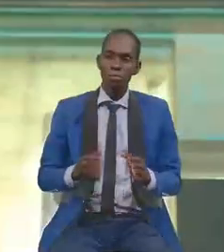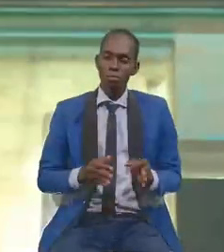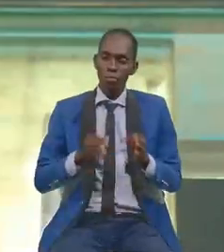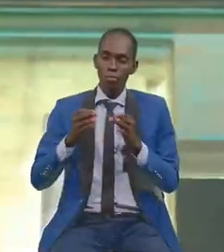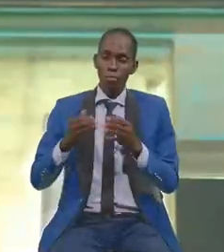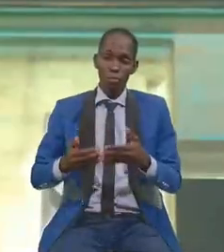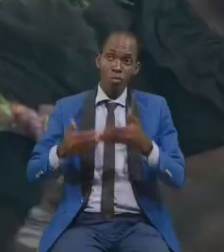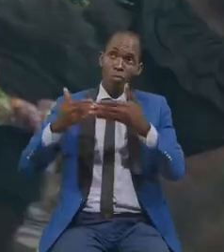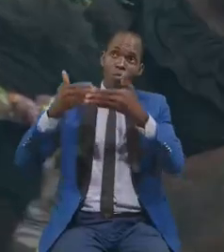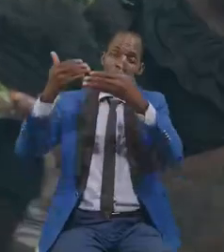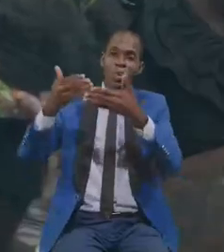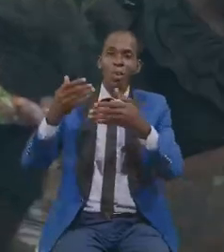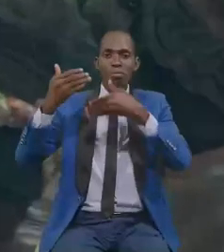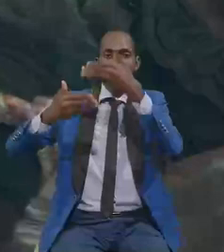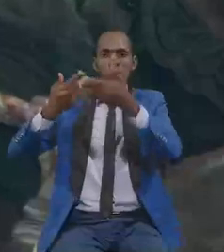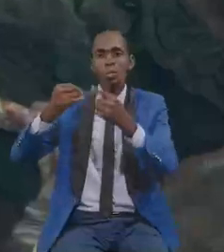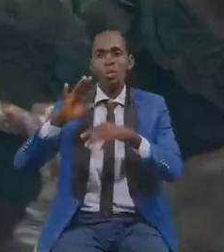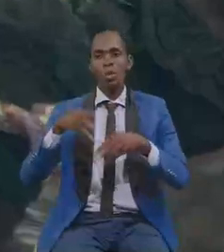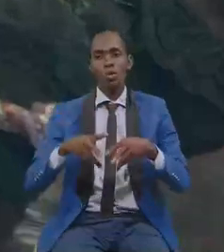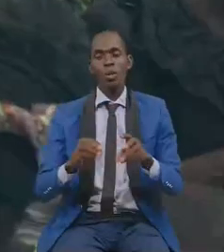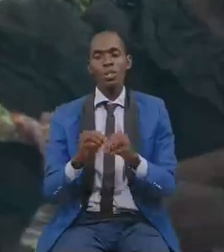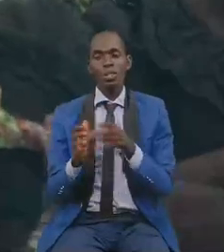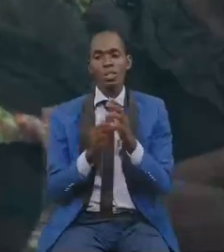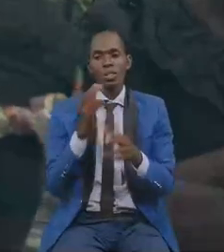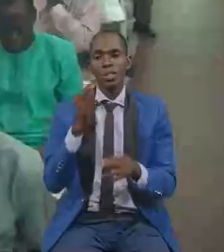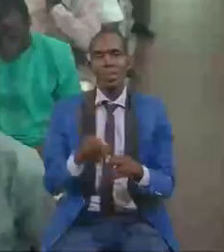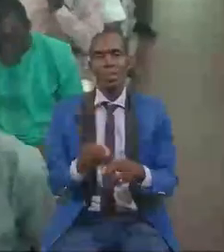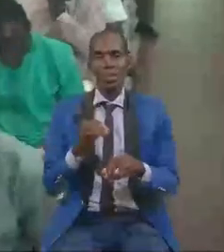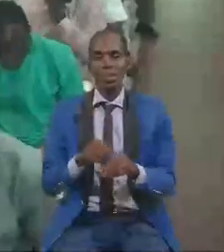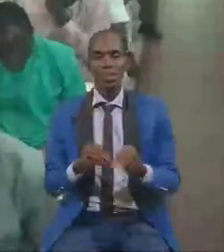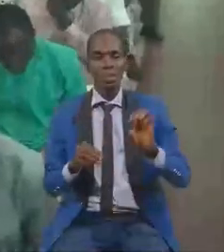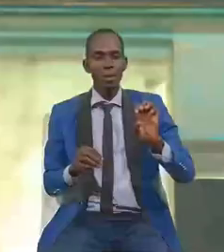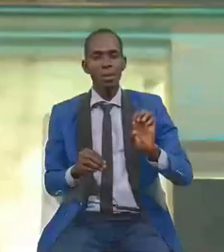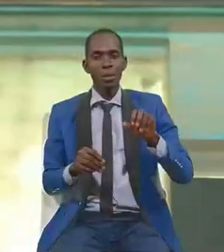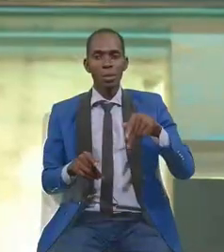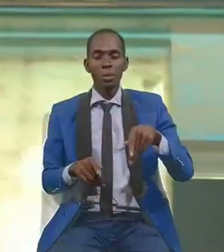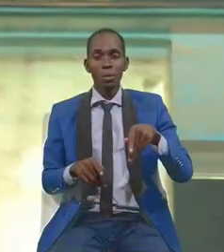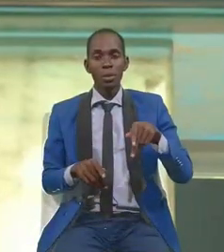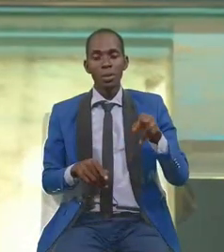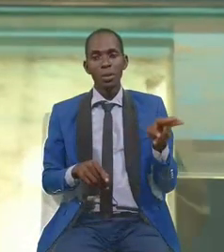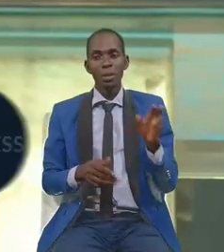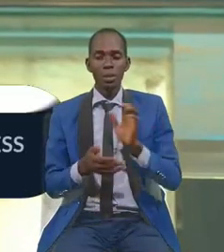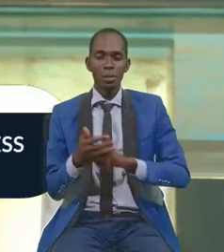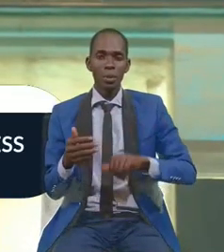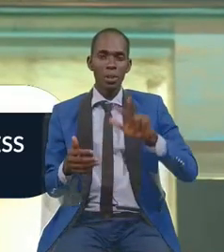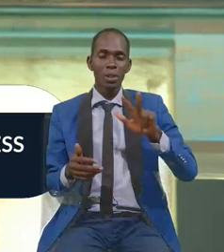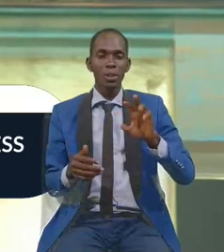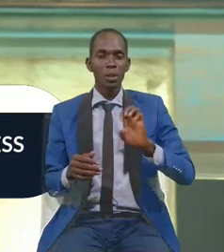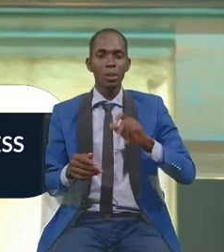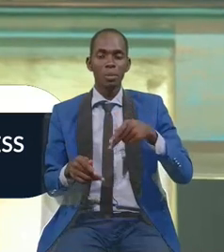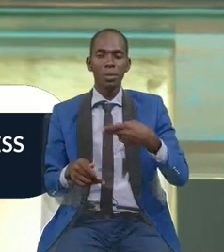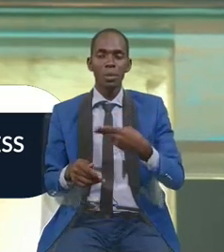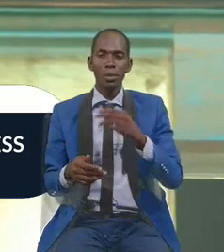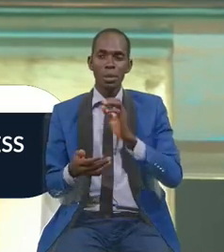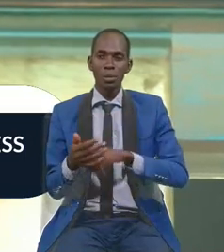seront accordés ce jour au nom de Jésus. Éphésiens Éphésiens 3, Éphésiens chapitre